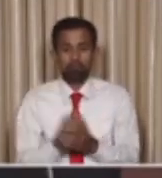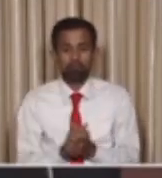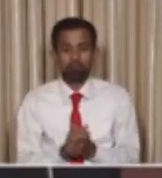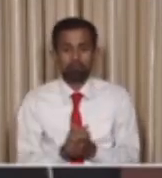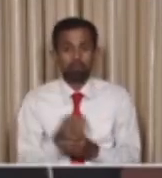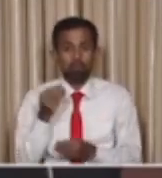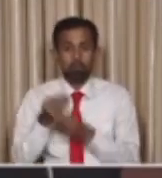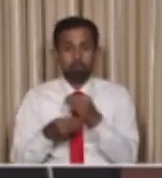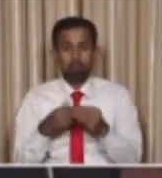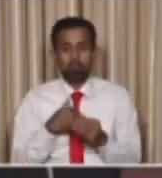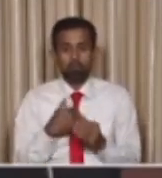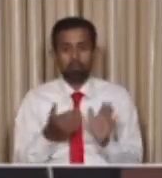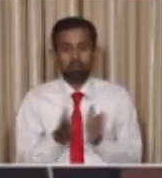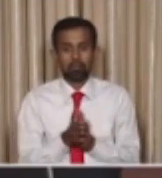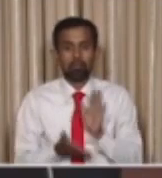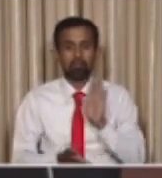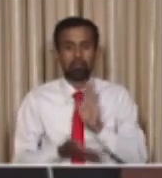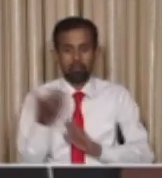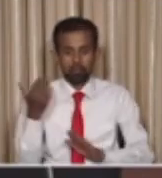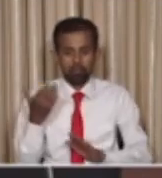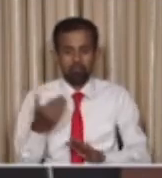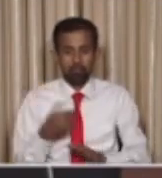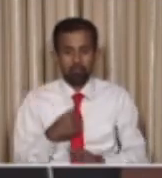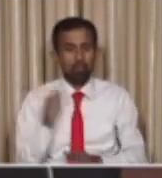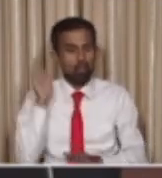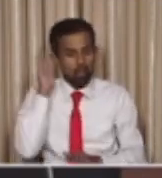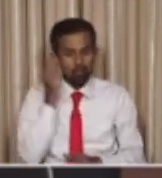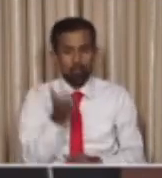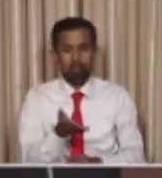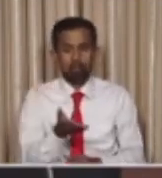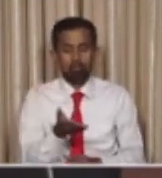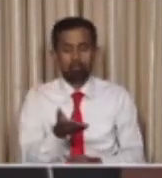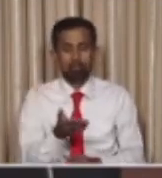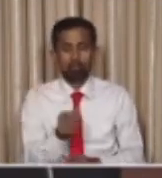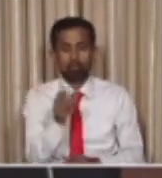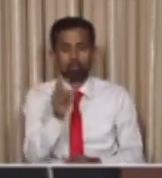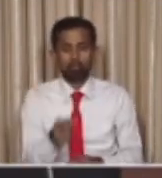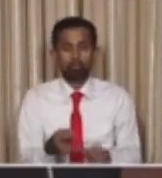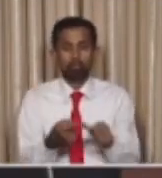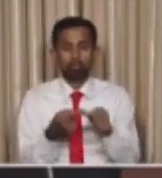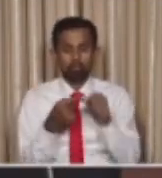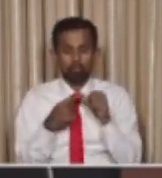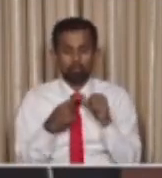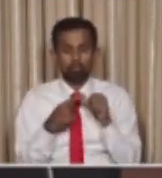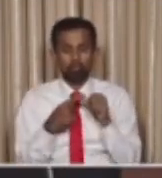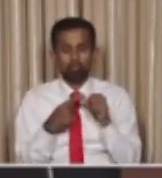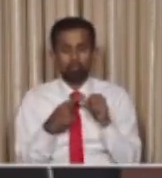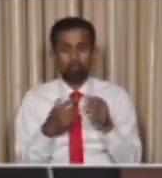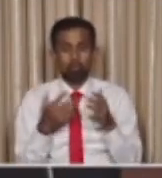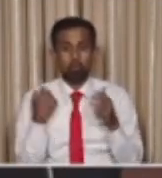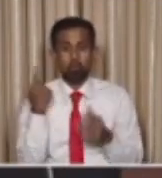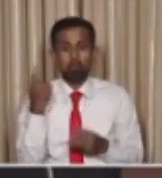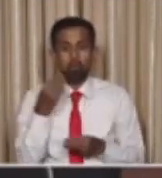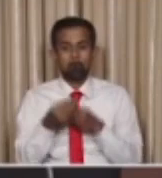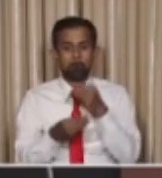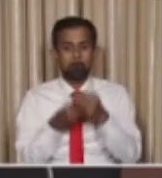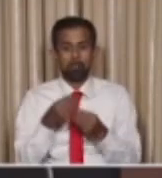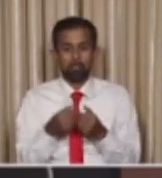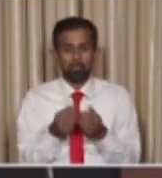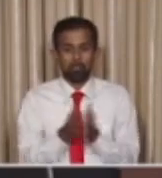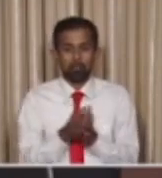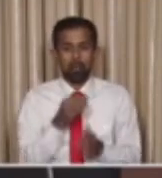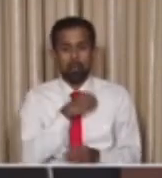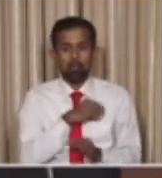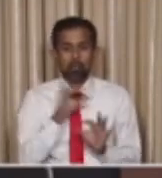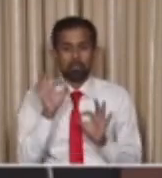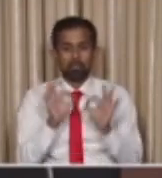ඒ සමාගම් අපිත් එක්ක තරහ වෙයි නේද කියලා අපි හැව්වා. එතකොට එතුමා දුන්න උත්තරේ තමයි ලොකු සභාගම් තමන්ගේ